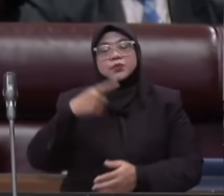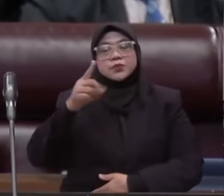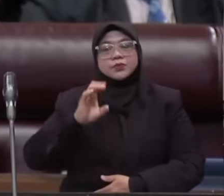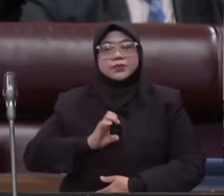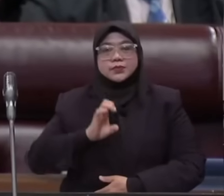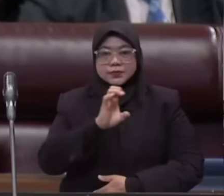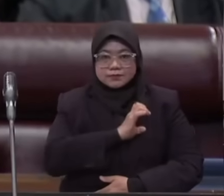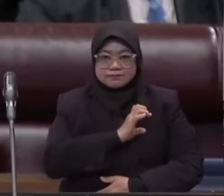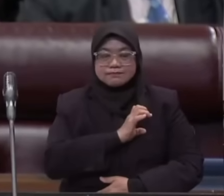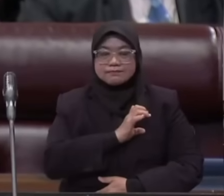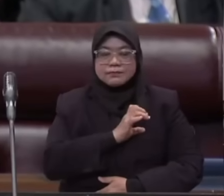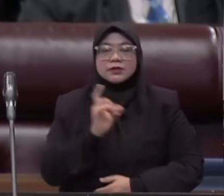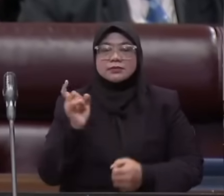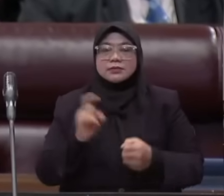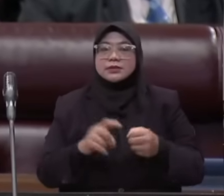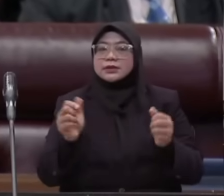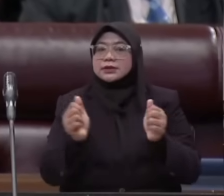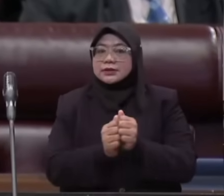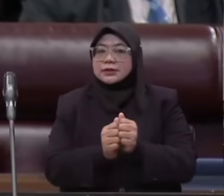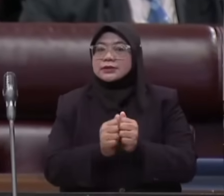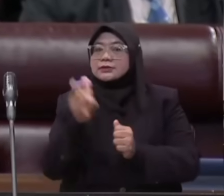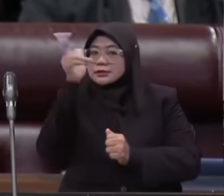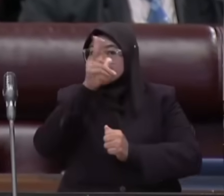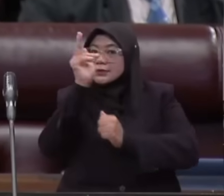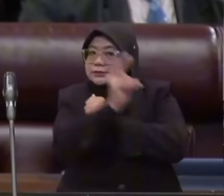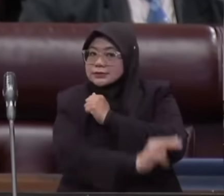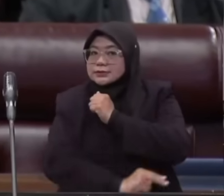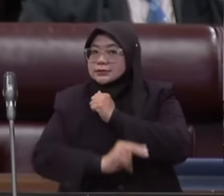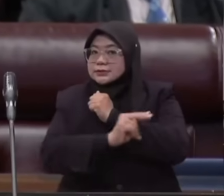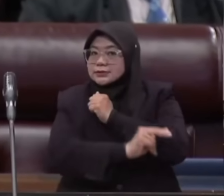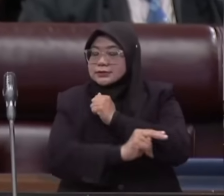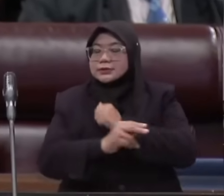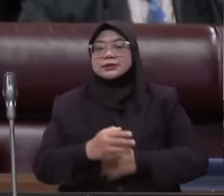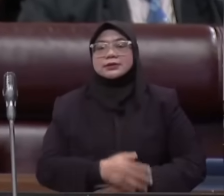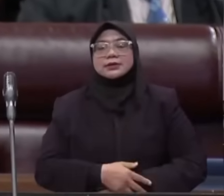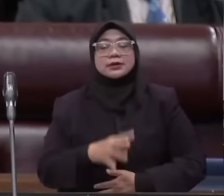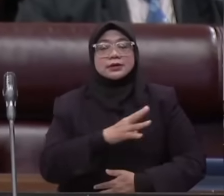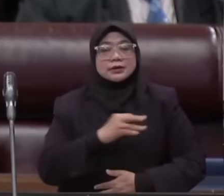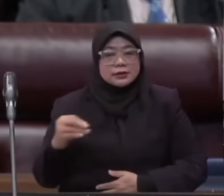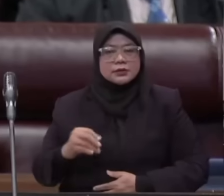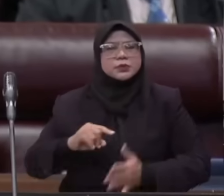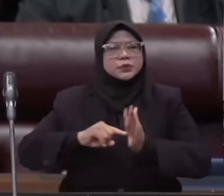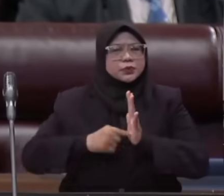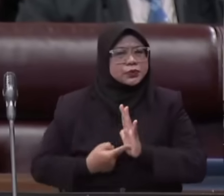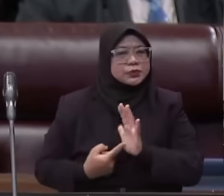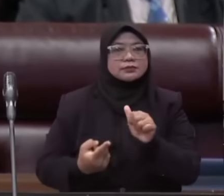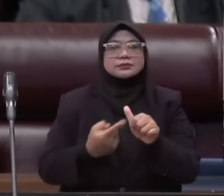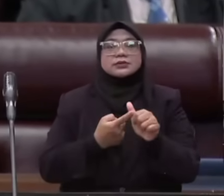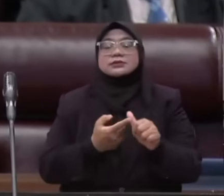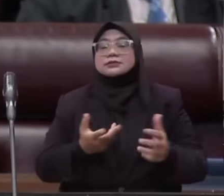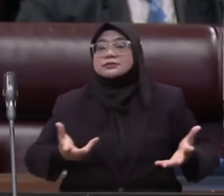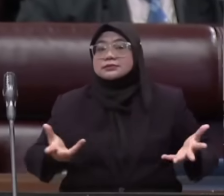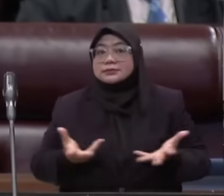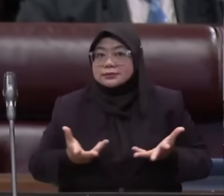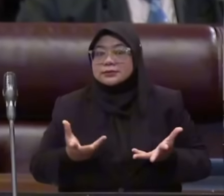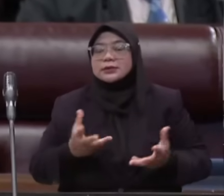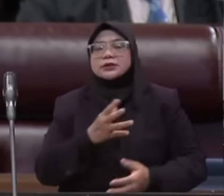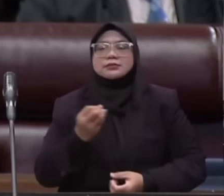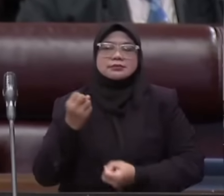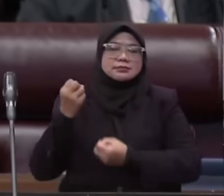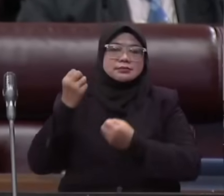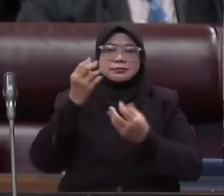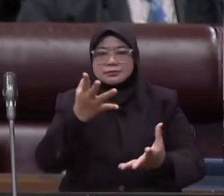dengan ekskul ekskul yang berkaitan di peringkat kerajaan negeri dan prinsip asas kita ya kita telah pertama saya ada Sebutkan